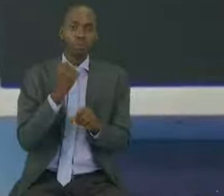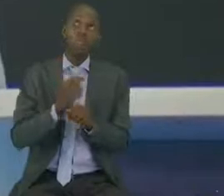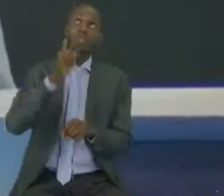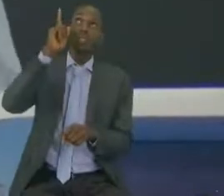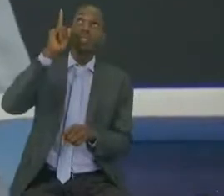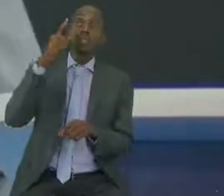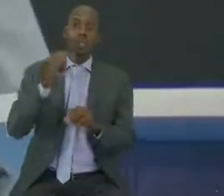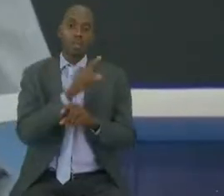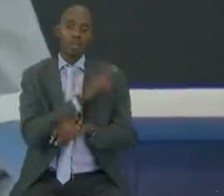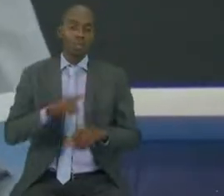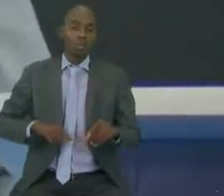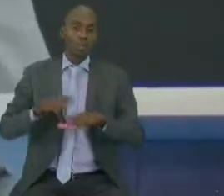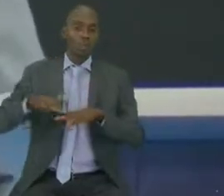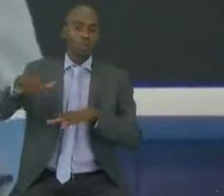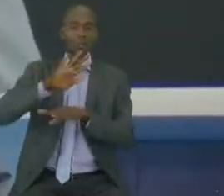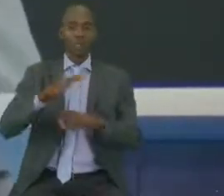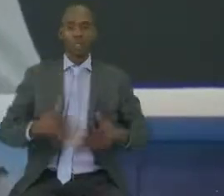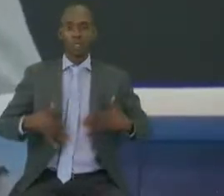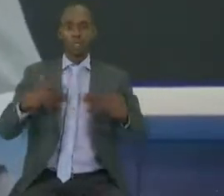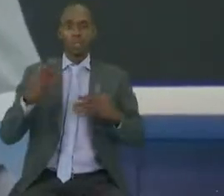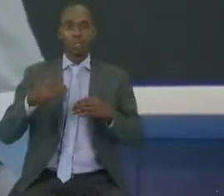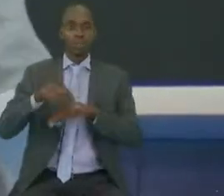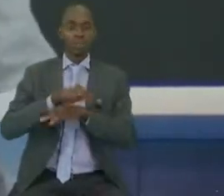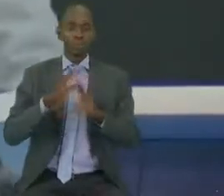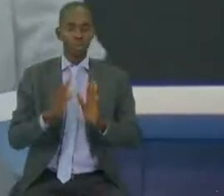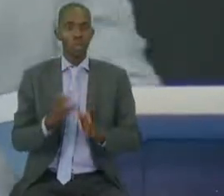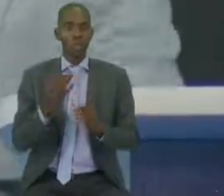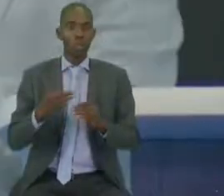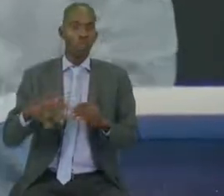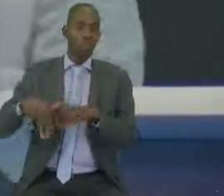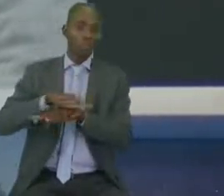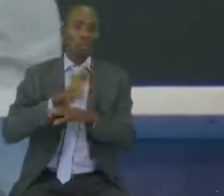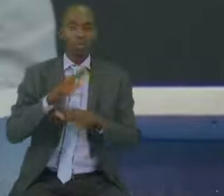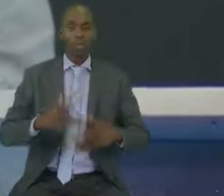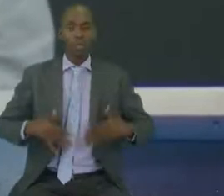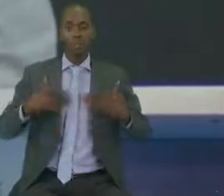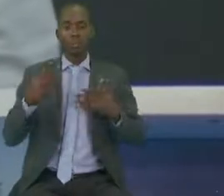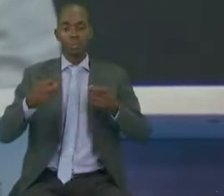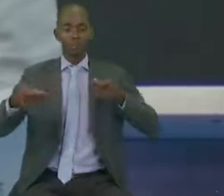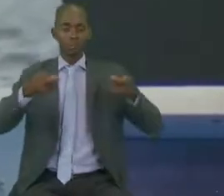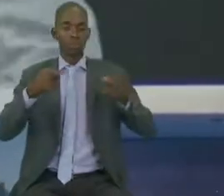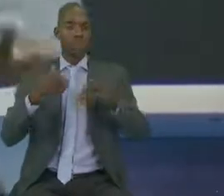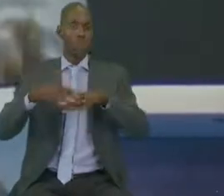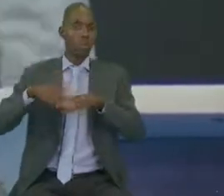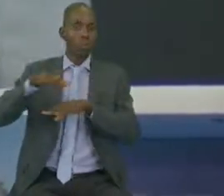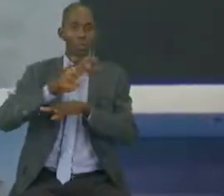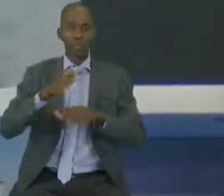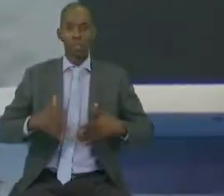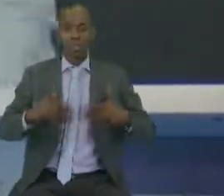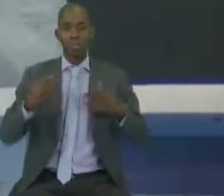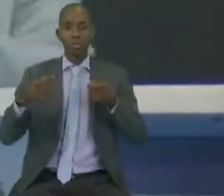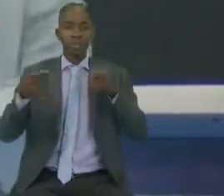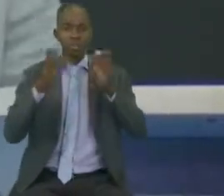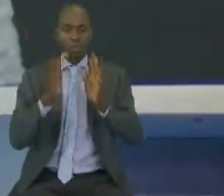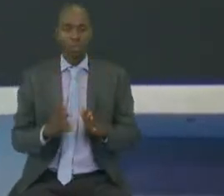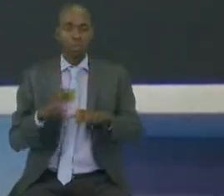le Seigneur de votre vie, le maître de votre vie, le directeur de votre vie, le